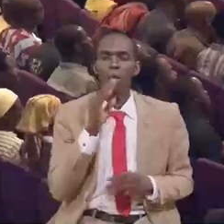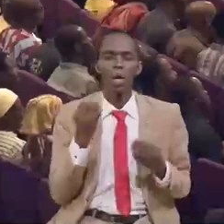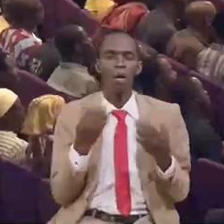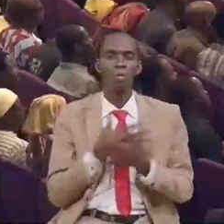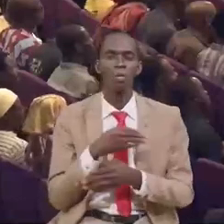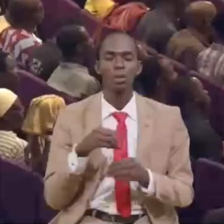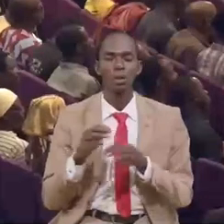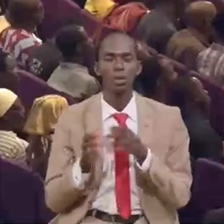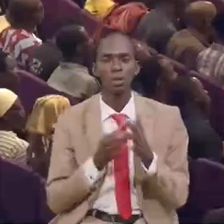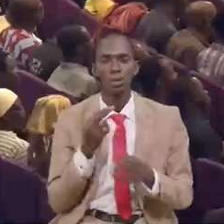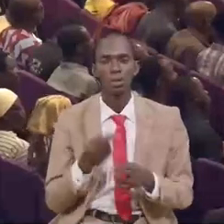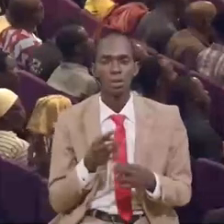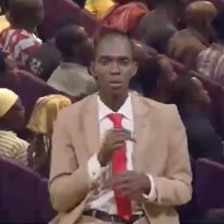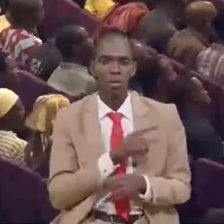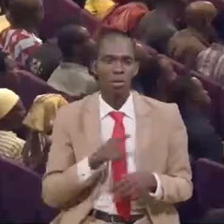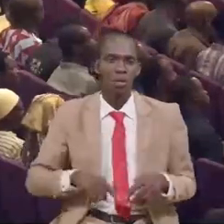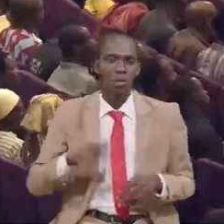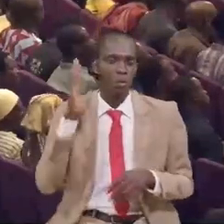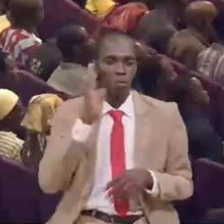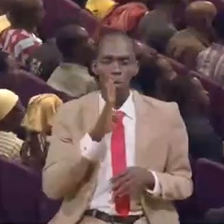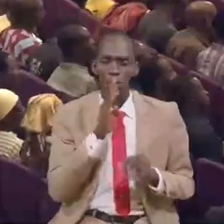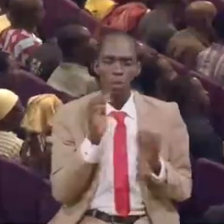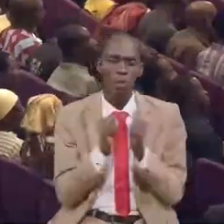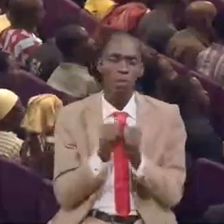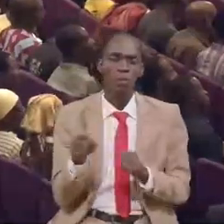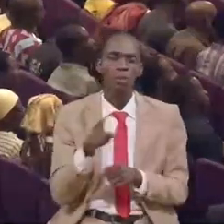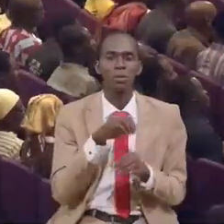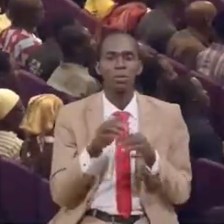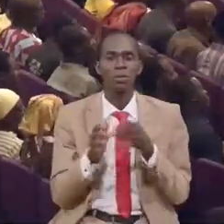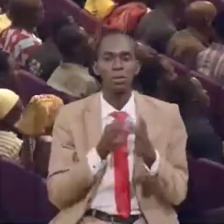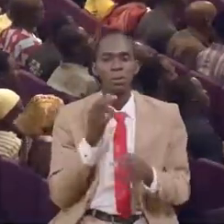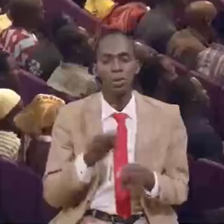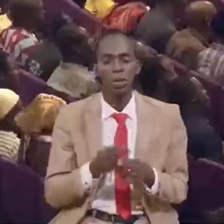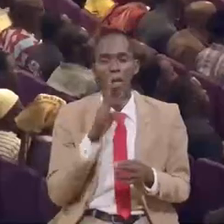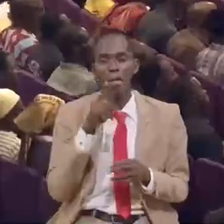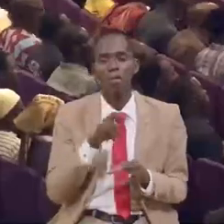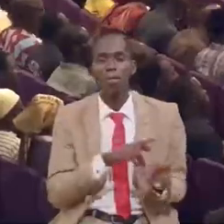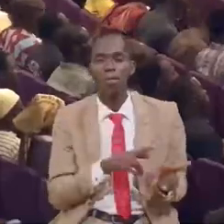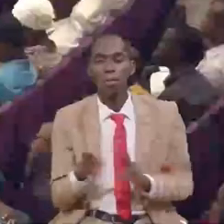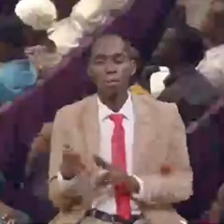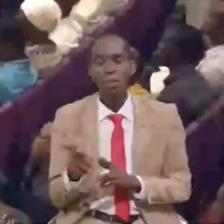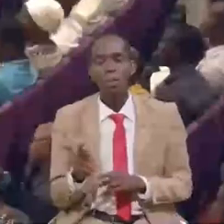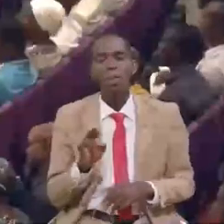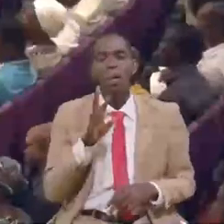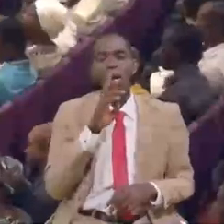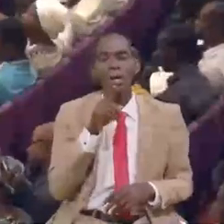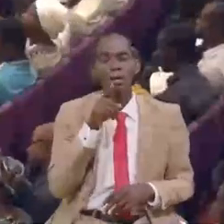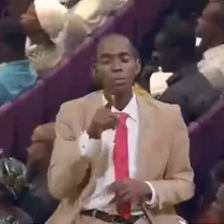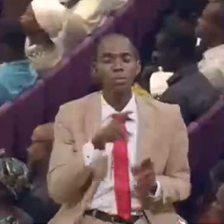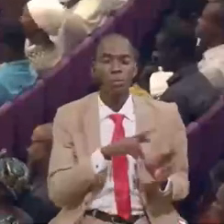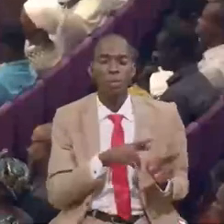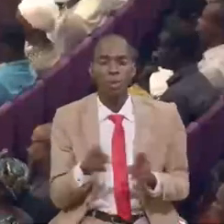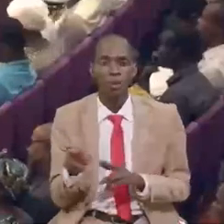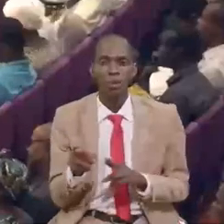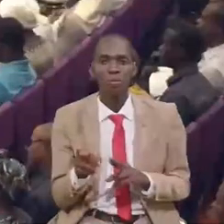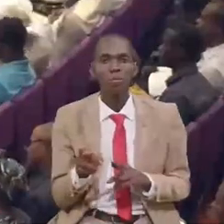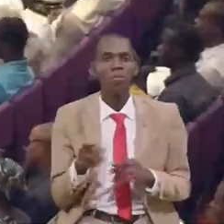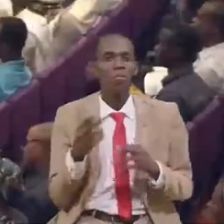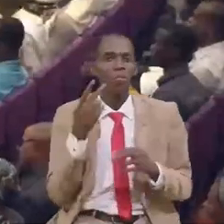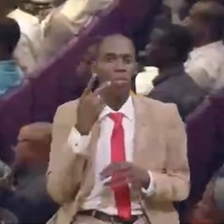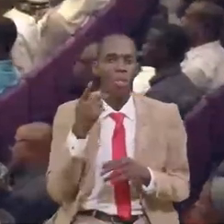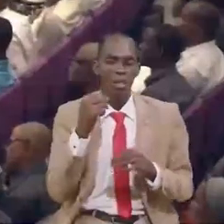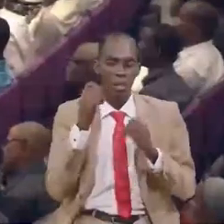Le Seigneur travaillera avec vous. Êtes-vous prêts? Je dis, êtes-vous prêts? Croyez de la puissance